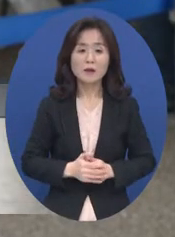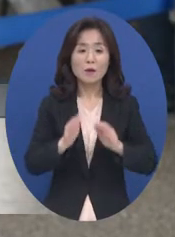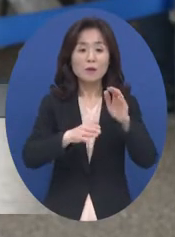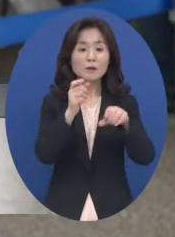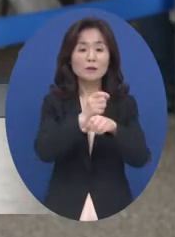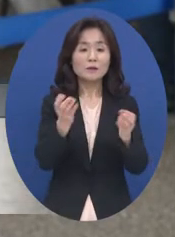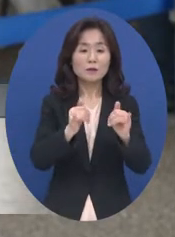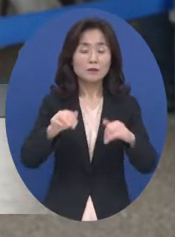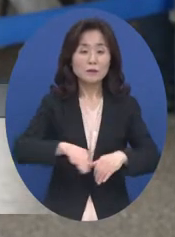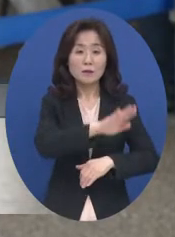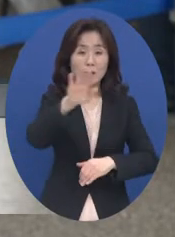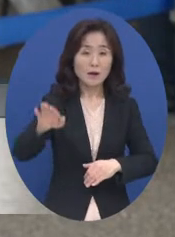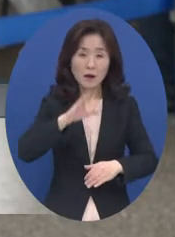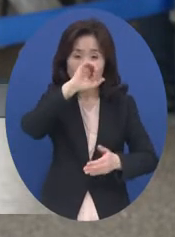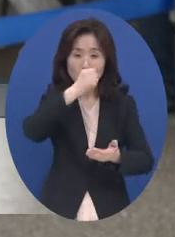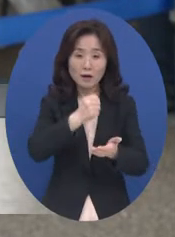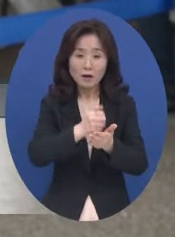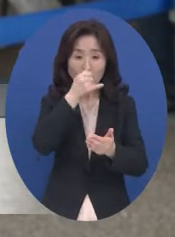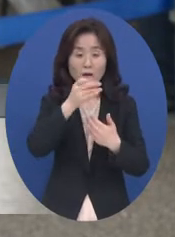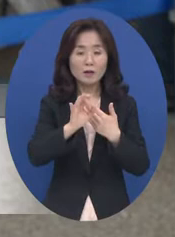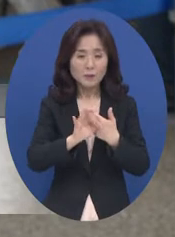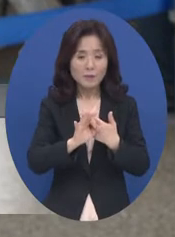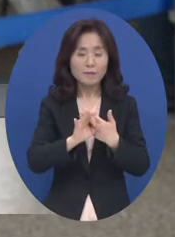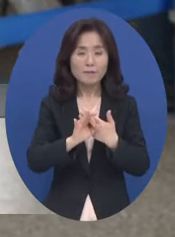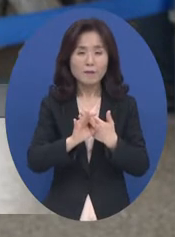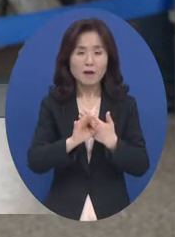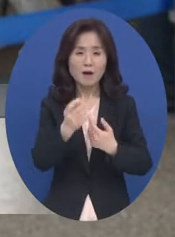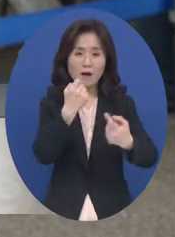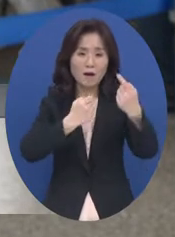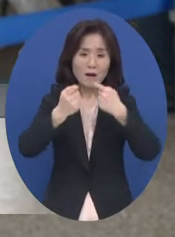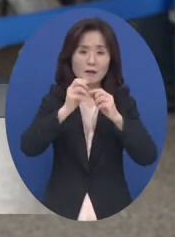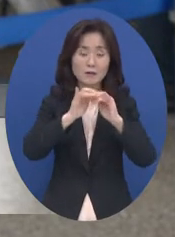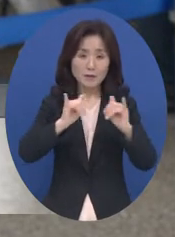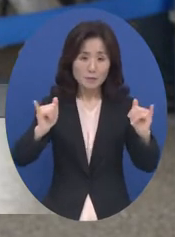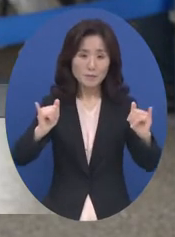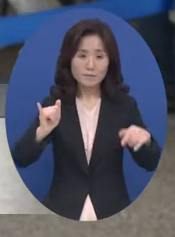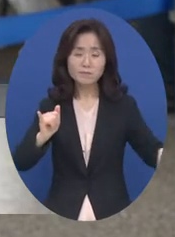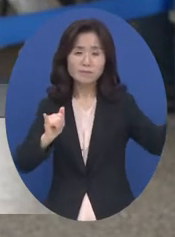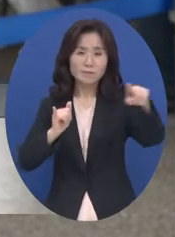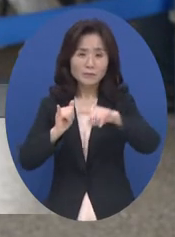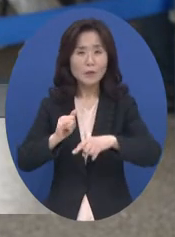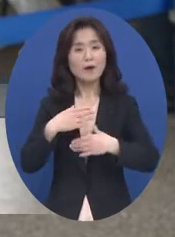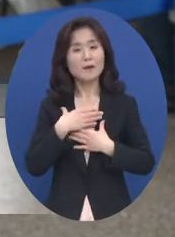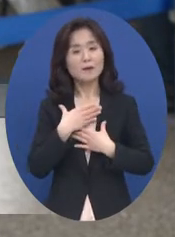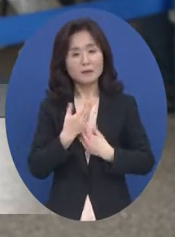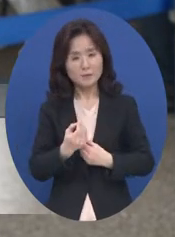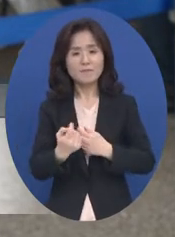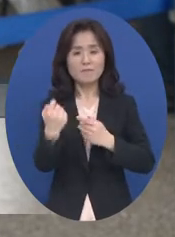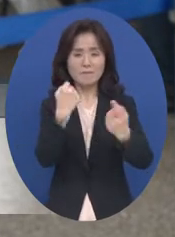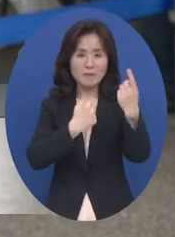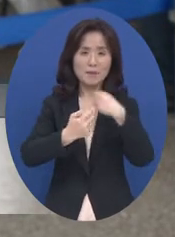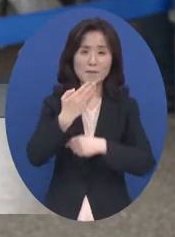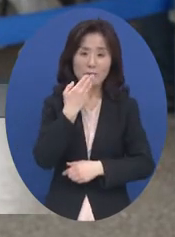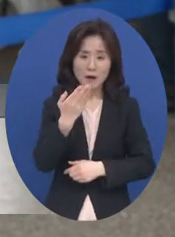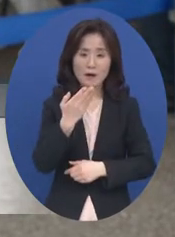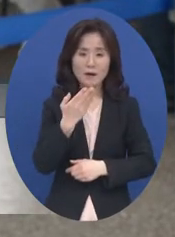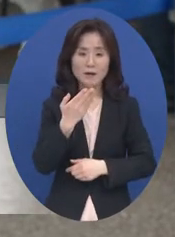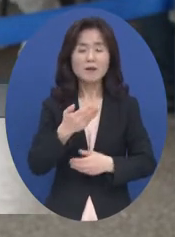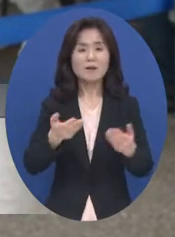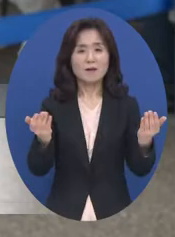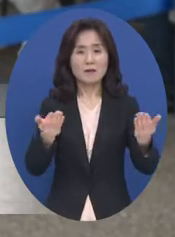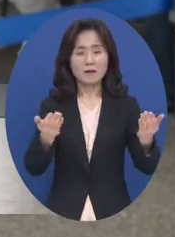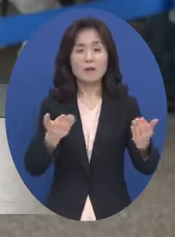다 좋은 결과가 나오면 그만큼 같이 민원 접수를 해주시는 분들도 조금 더 안심되고